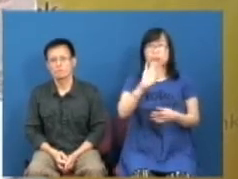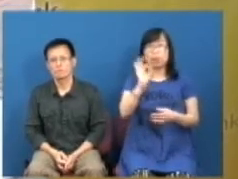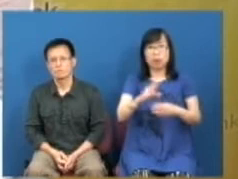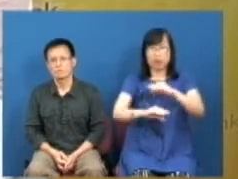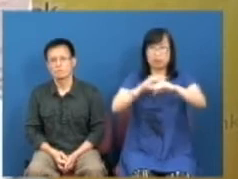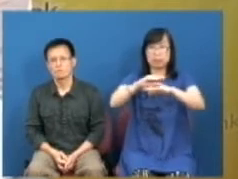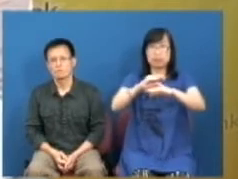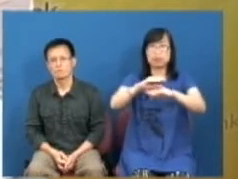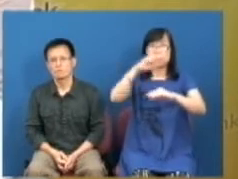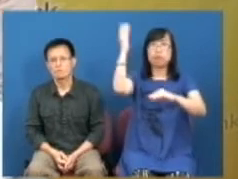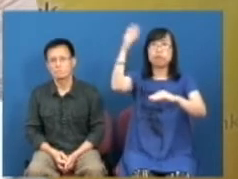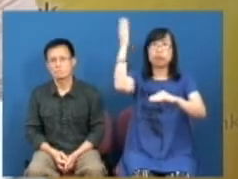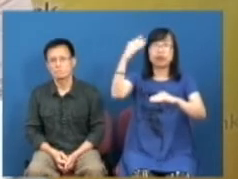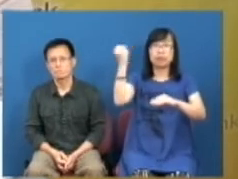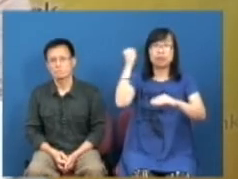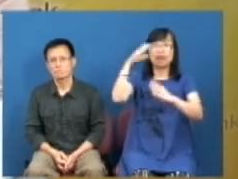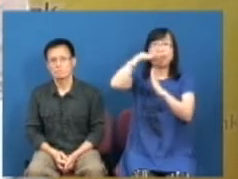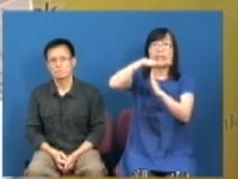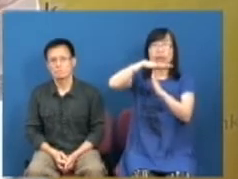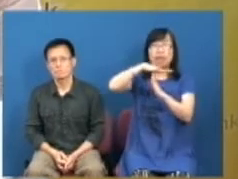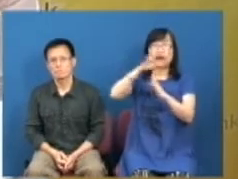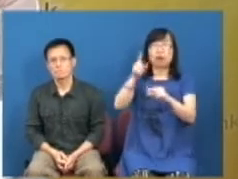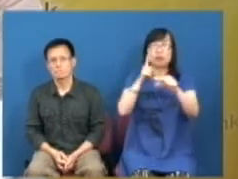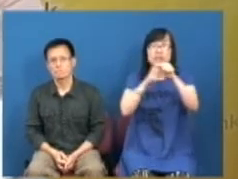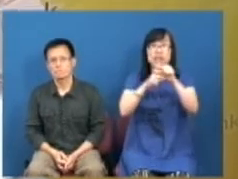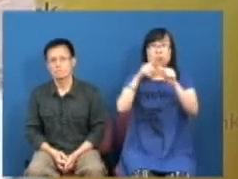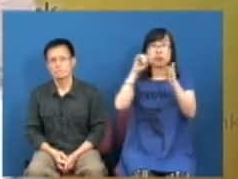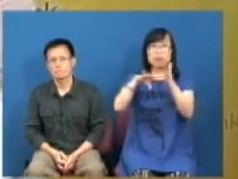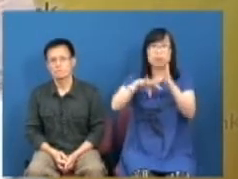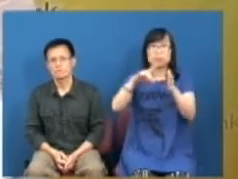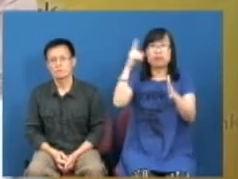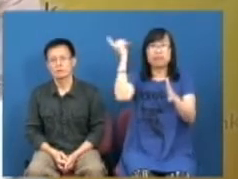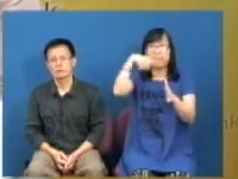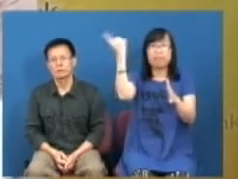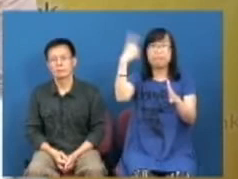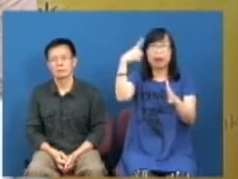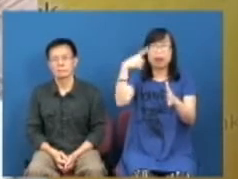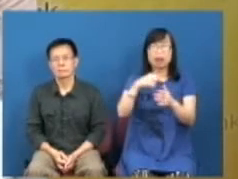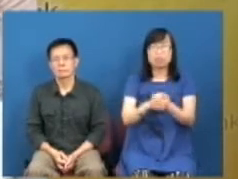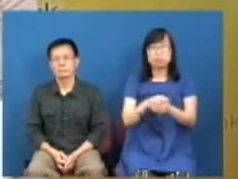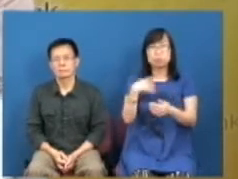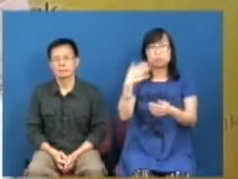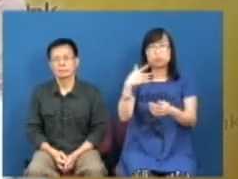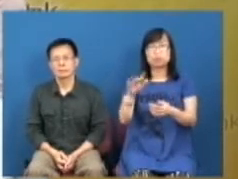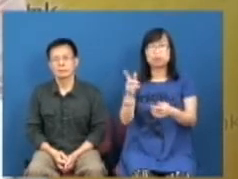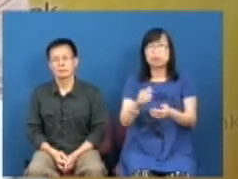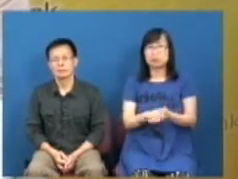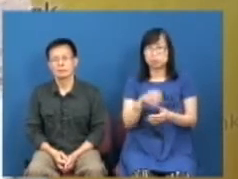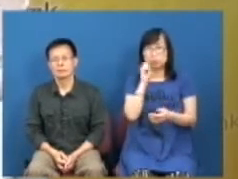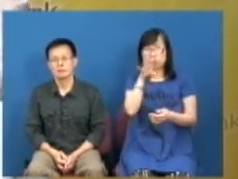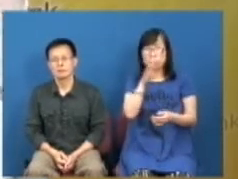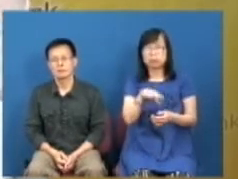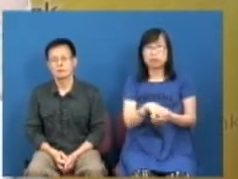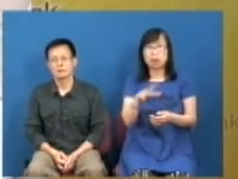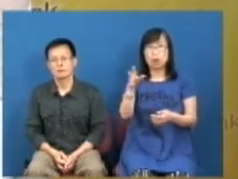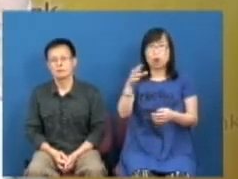力嘅風扇係唔喐嘅，好似中電咁，你得發下發下咁樣做個樣，你一定你譬如你喺即係講難聽啲啦，好似